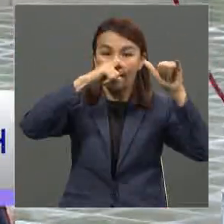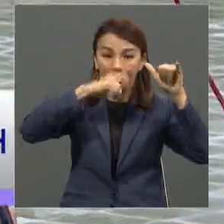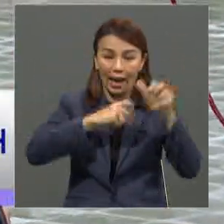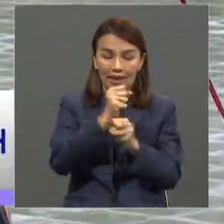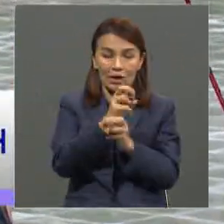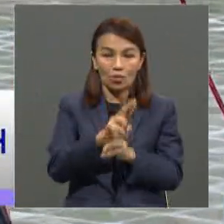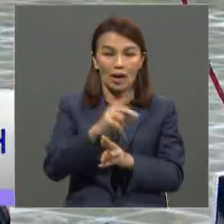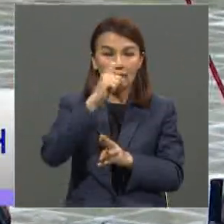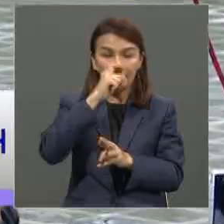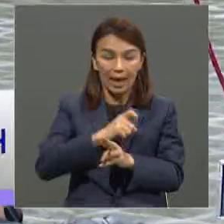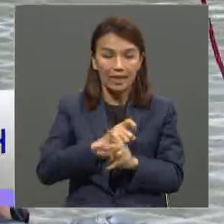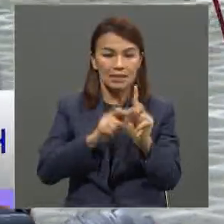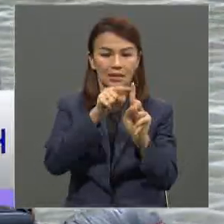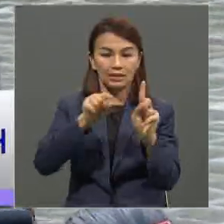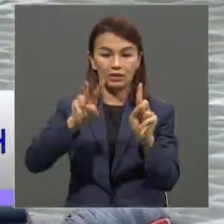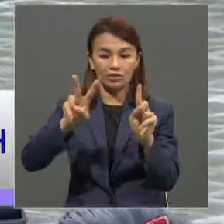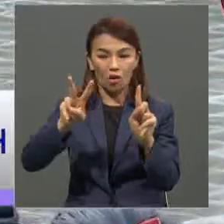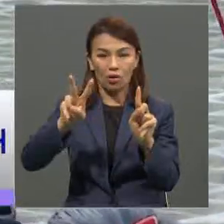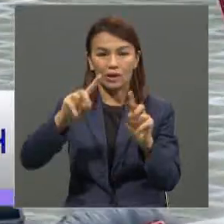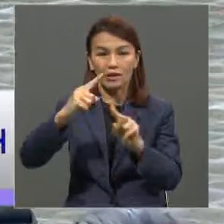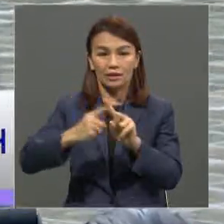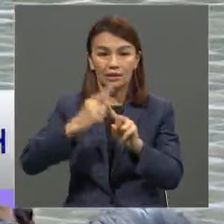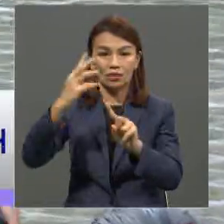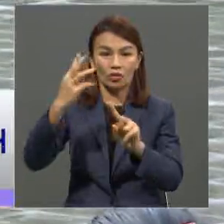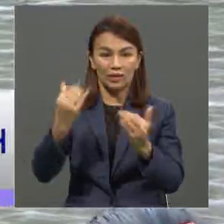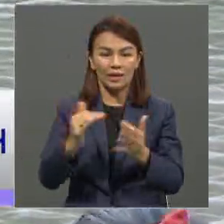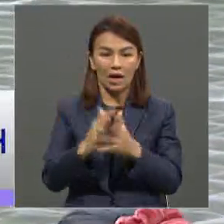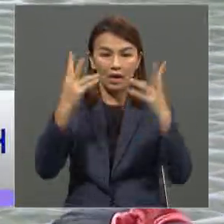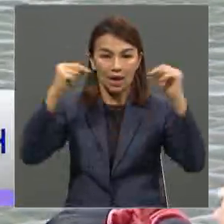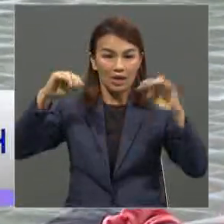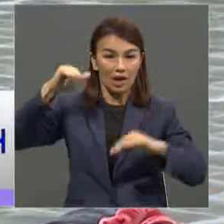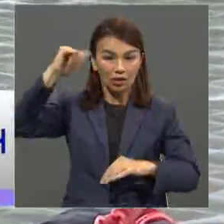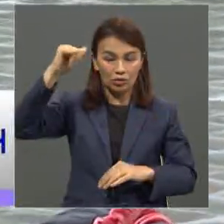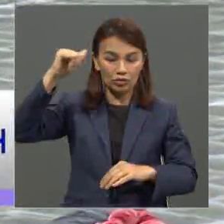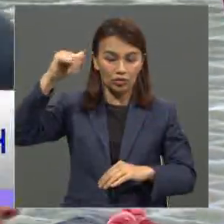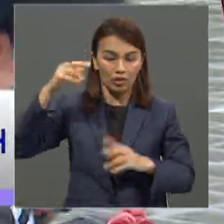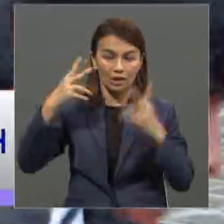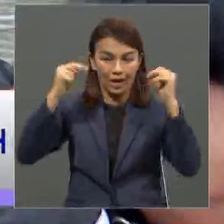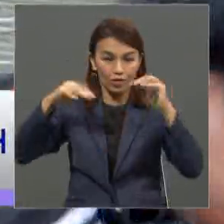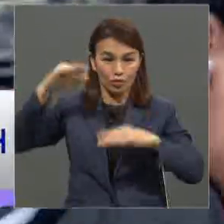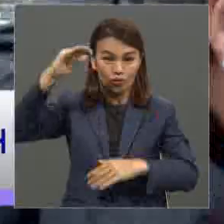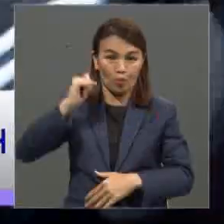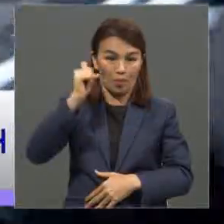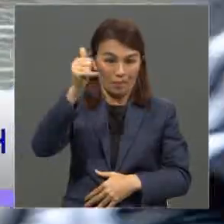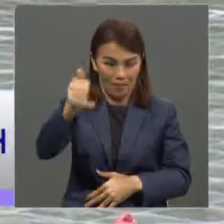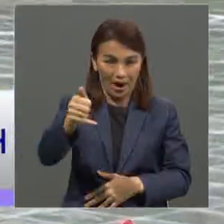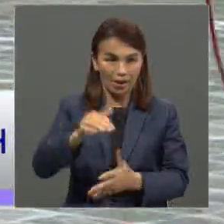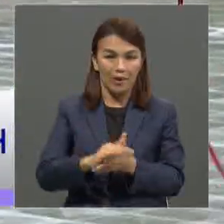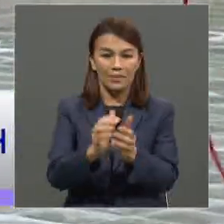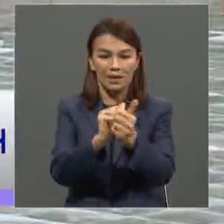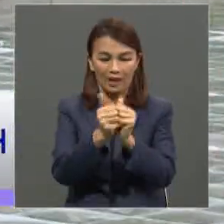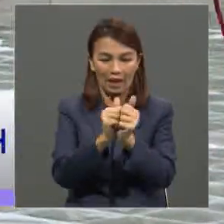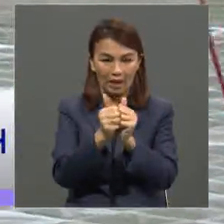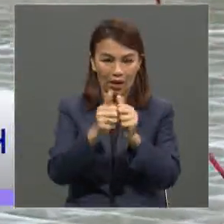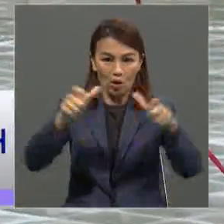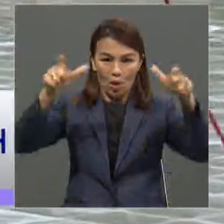ที่ 1-2มิถุนายนนี้นะคะโดยนายกรัฐมนตรีเนี่ยจะเดินทางไปร่วมงานในวันพรุ่งนี้งานเเมีการประกวดควาย